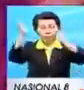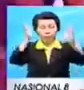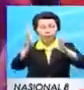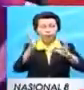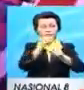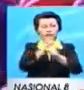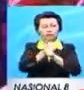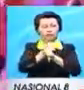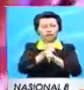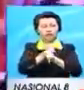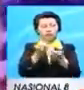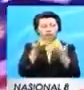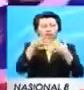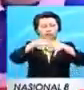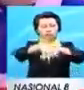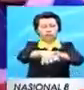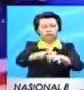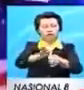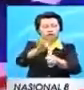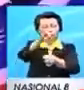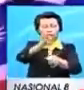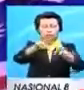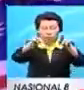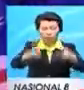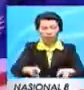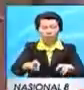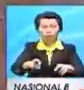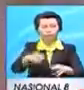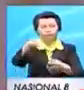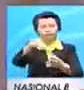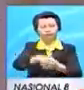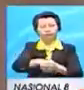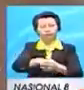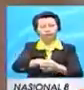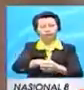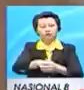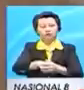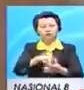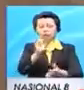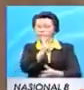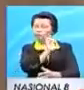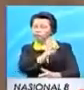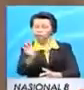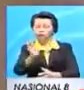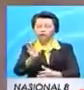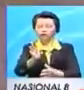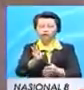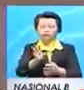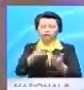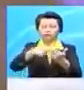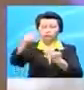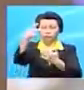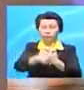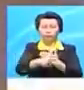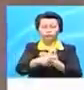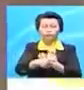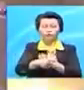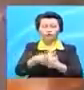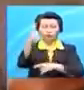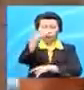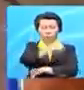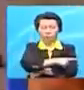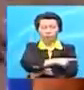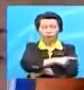dapat mengembalikan semangat rakyat dalam satu nada ya pada